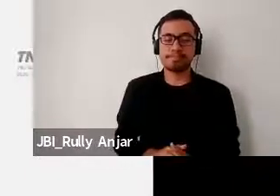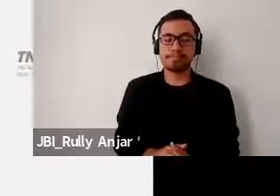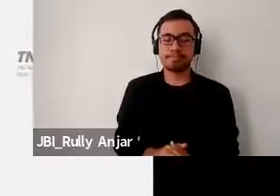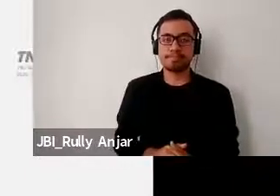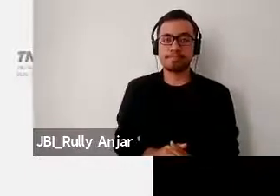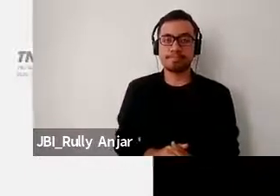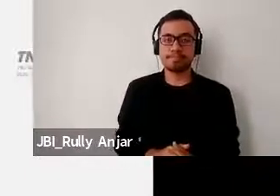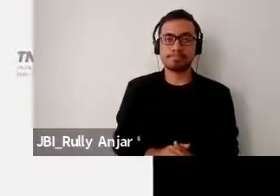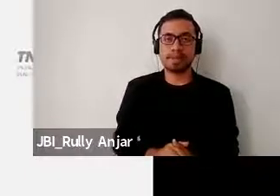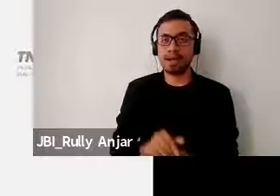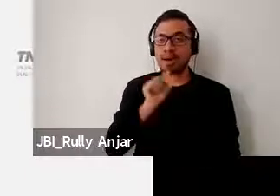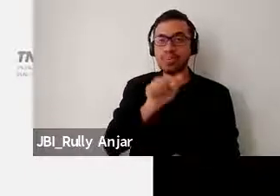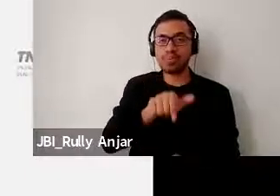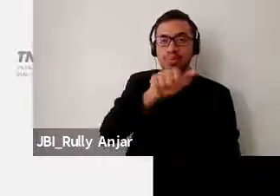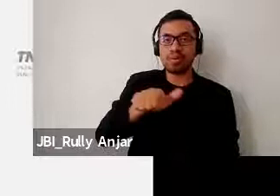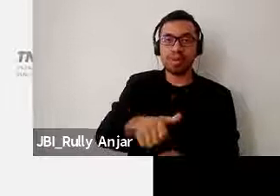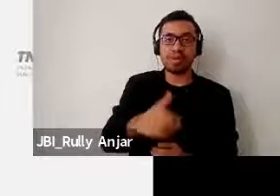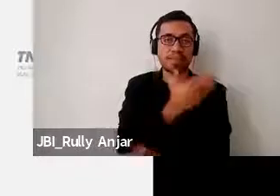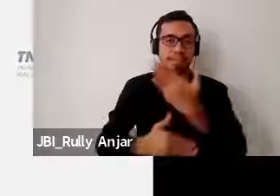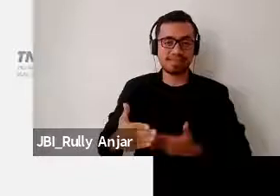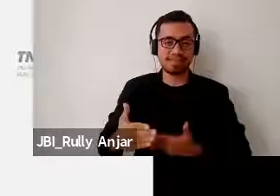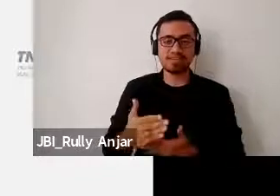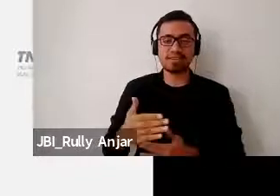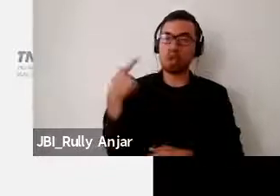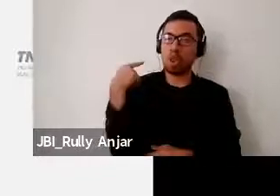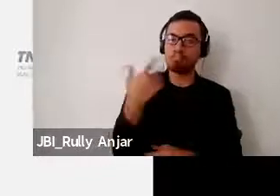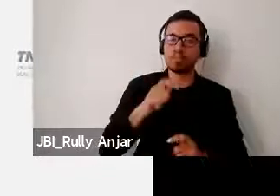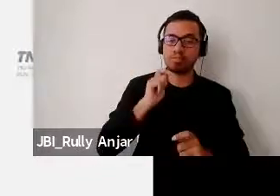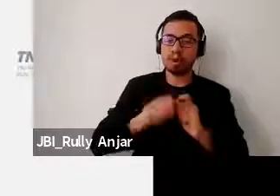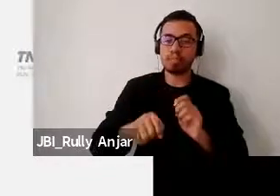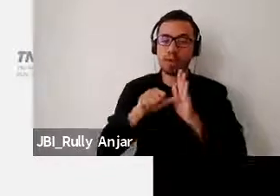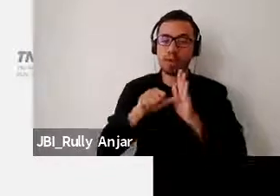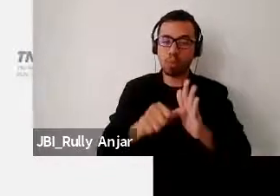mengusulkan agar diberikan bansos atau tunjangan kepada mereka.